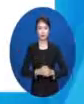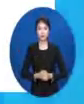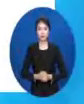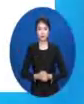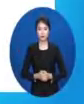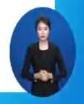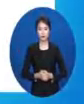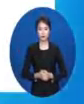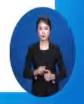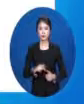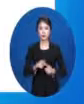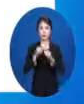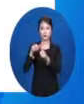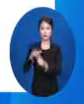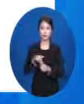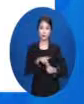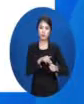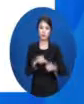다음은 채용 정보입니다.